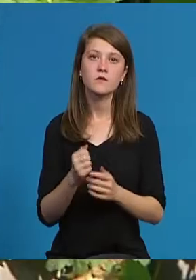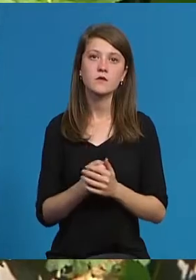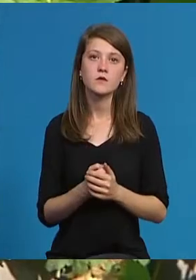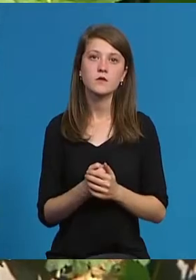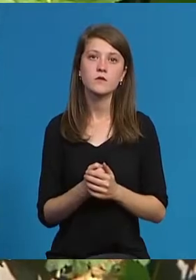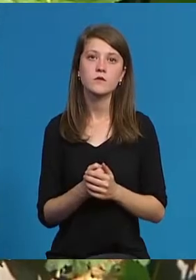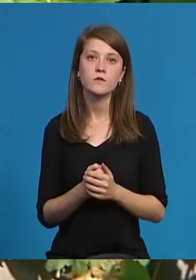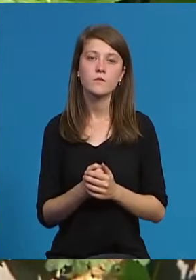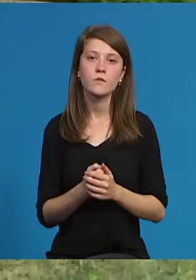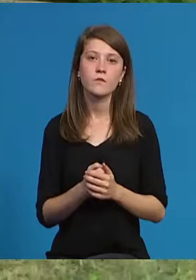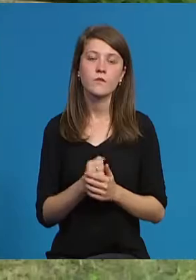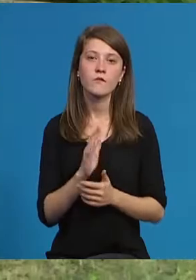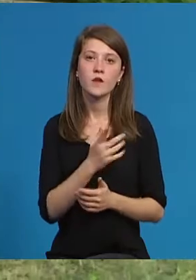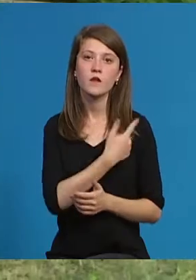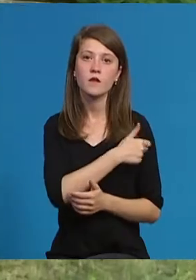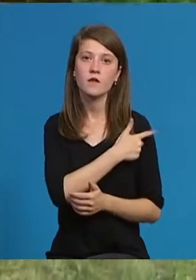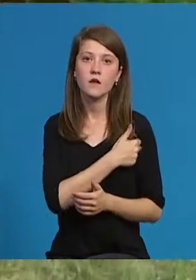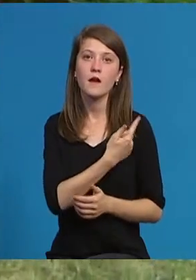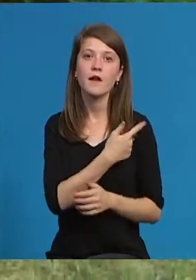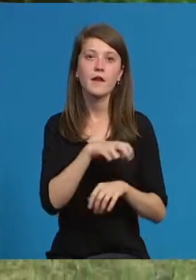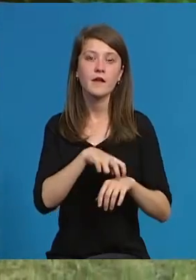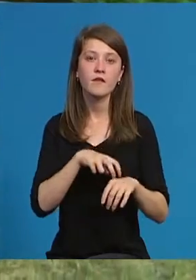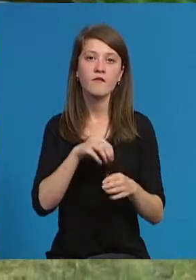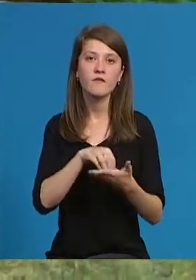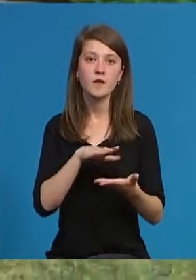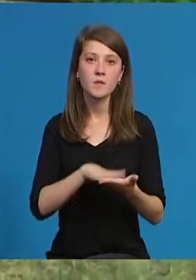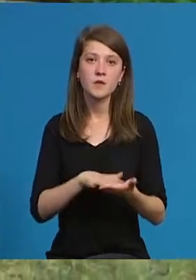першу поліклініку, лікар виписав необхідні ліки,